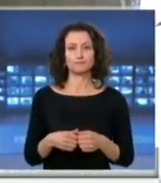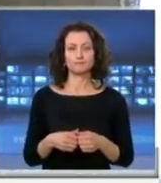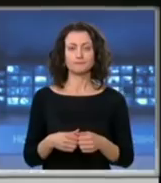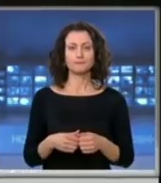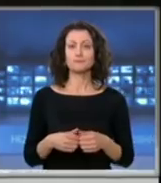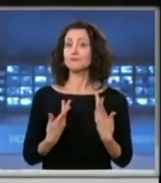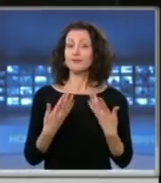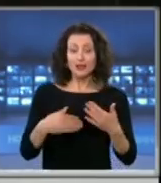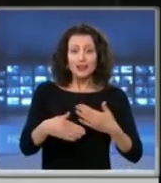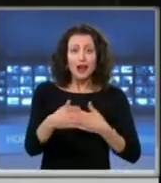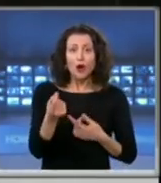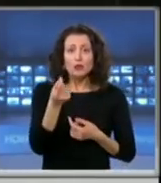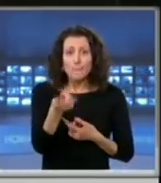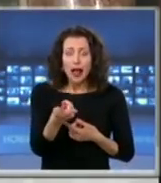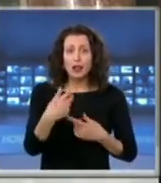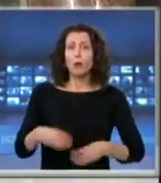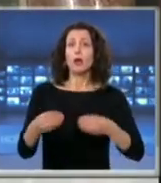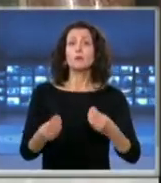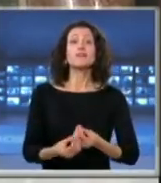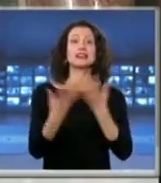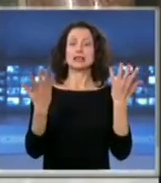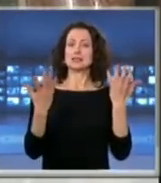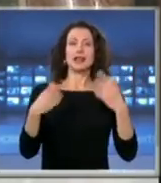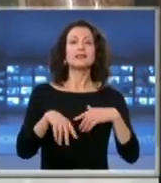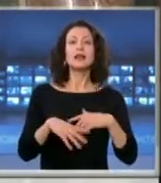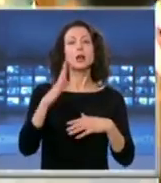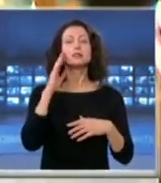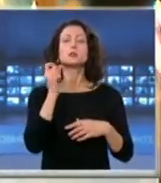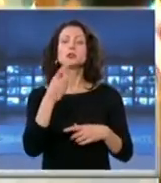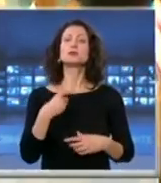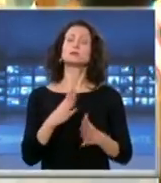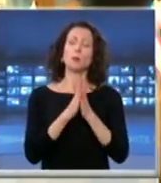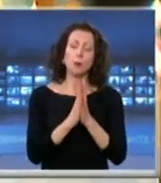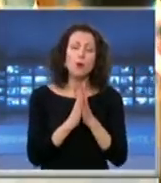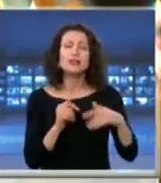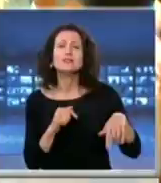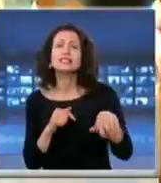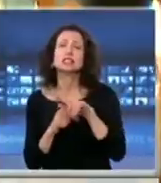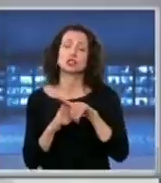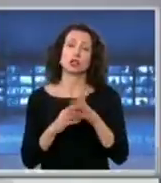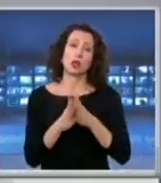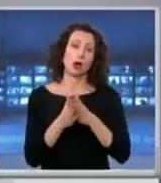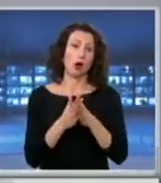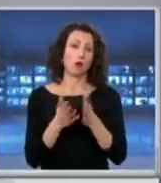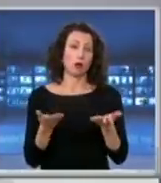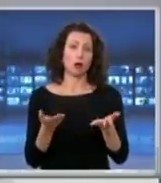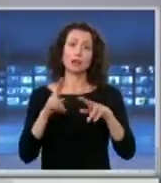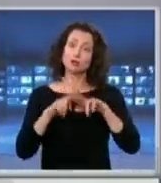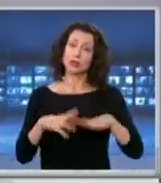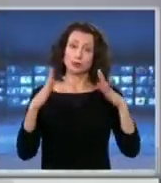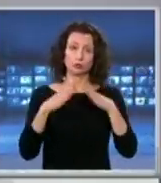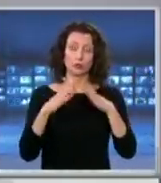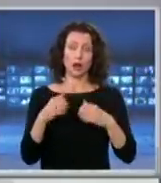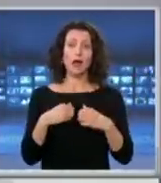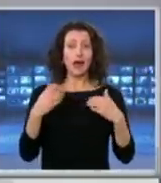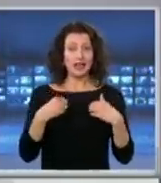А в навечерието на Възкресение премиерът отново призова хората да отбележат празника вкъщи. И аз самия ще 12 часа на Великден